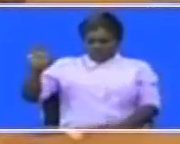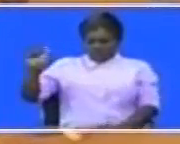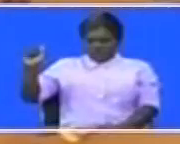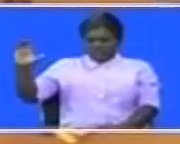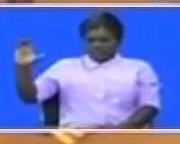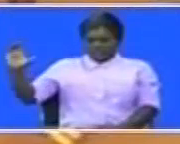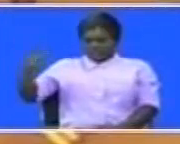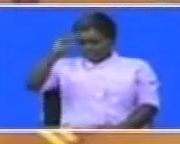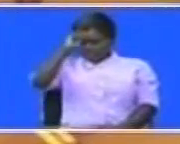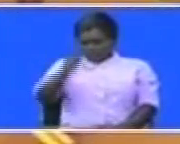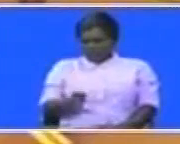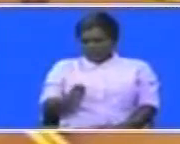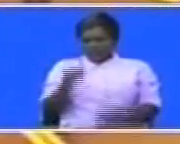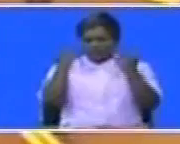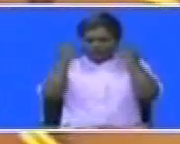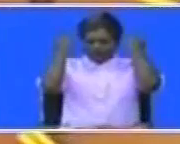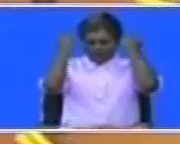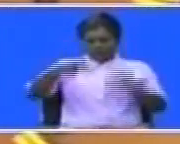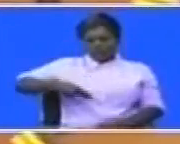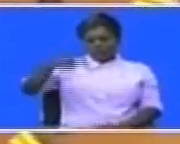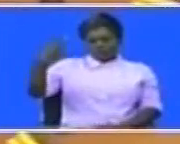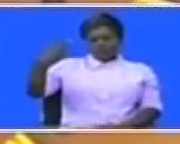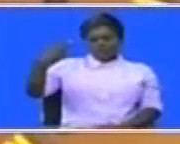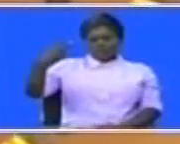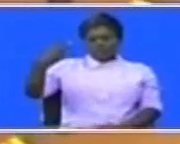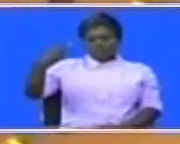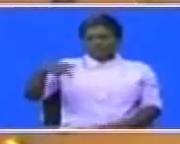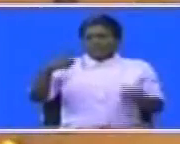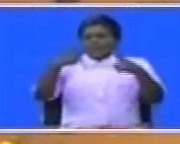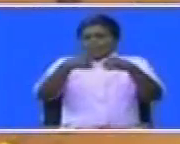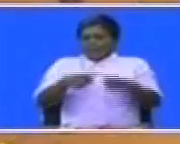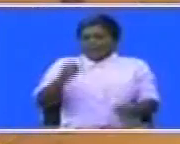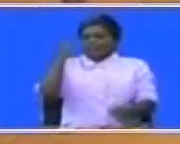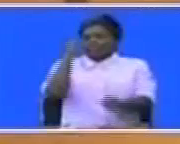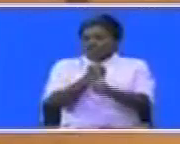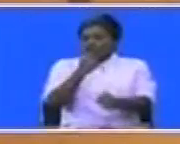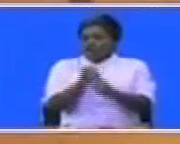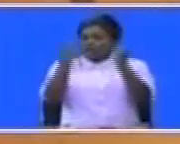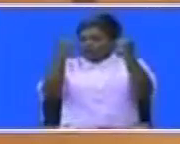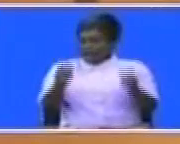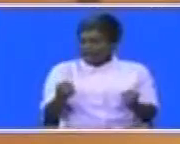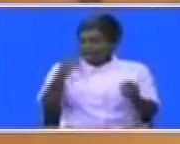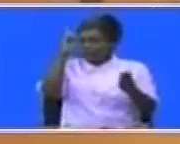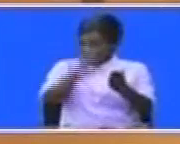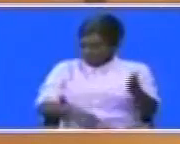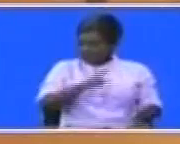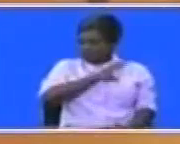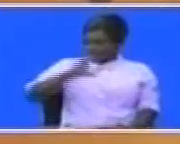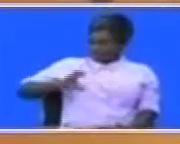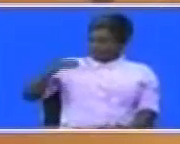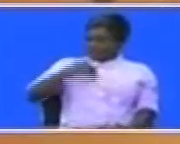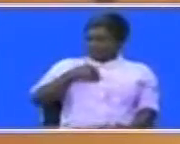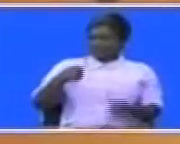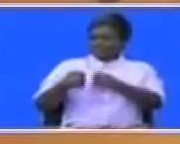katika mahakama kuu, mahakama ya juu hapa jijini Nairobi. Hata hivyo, kibarua kinachowakodolea macho makamishna hao ni changamoto